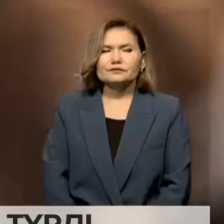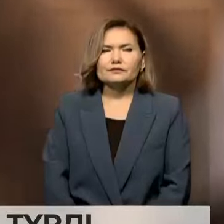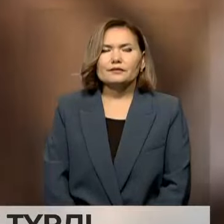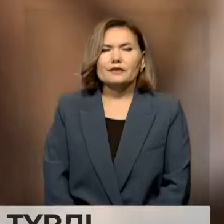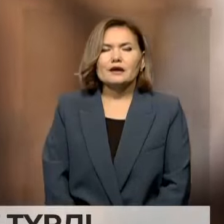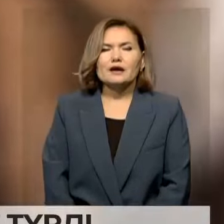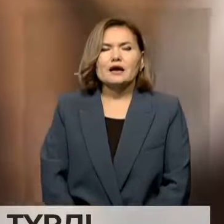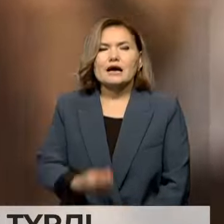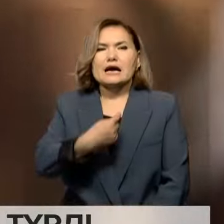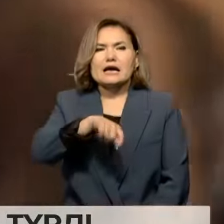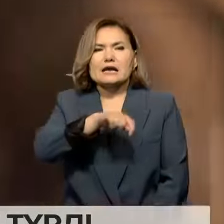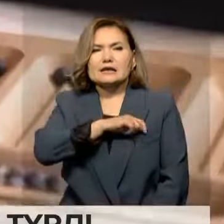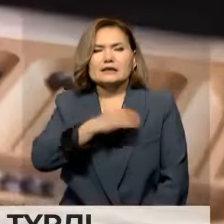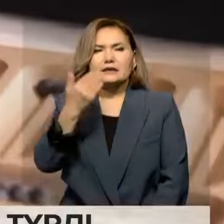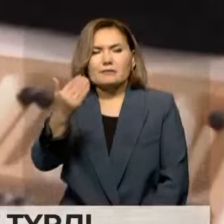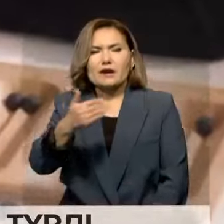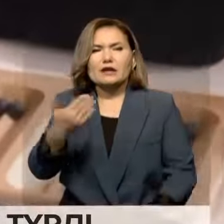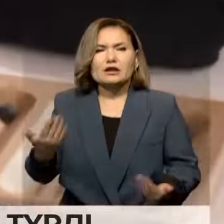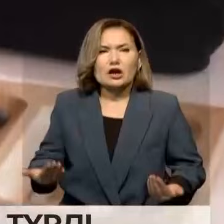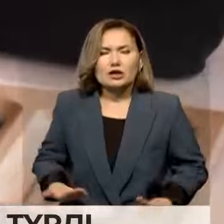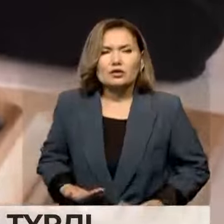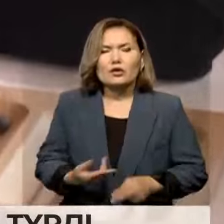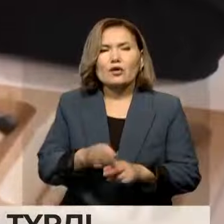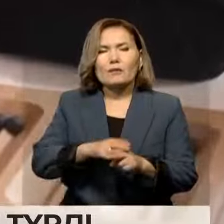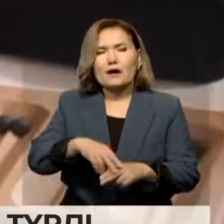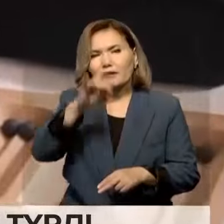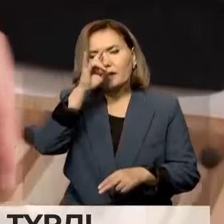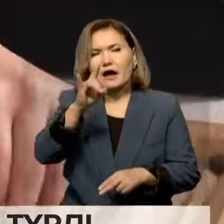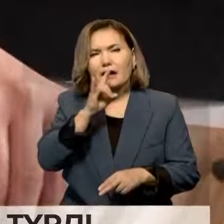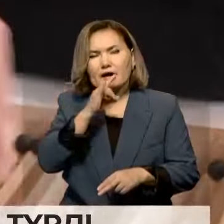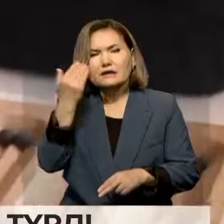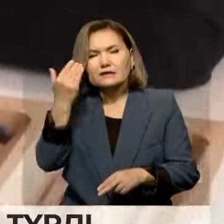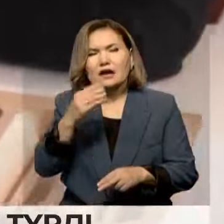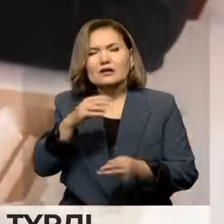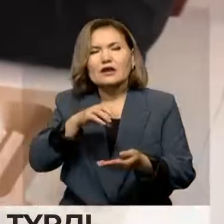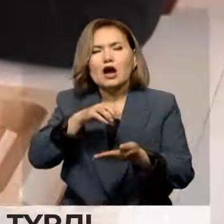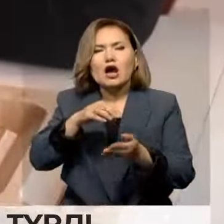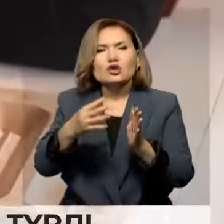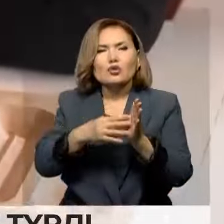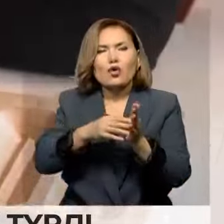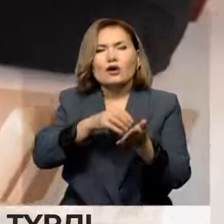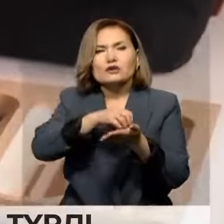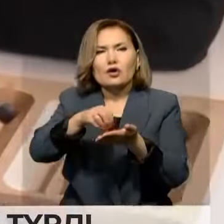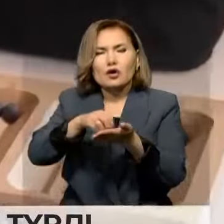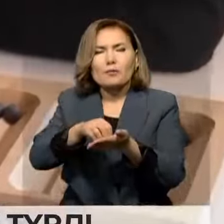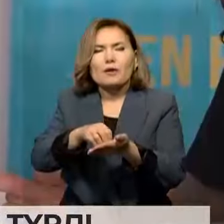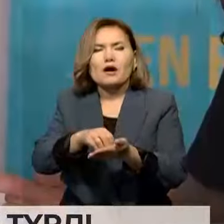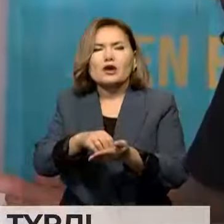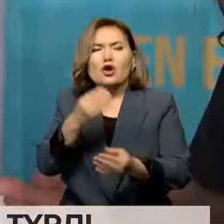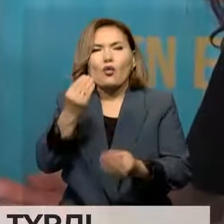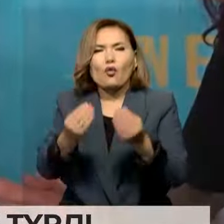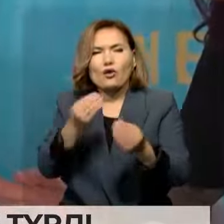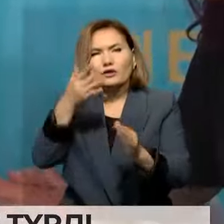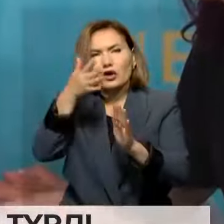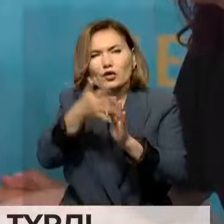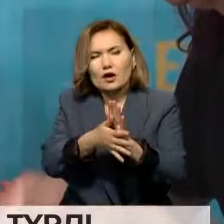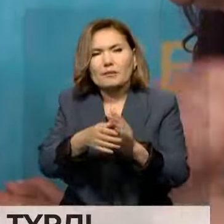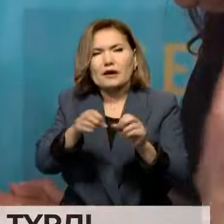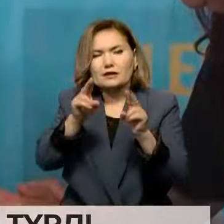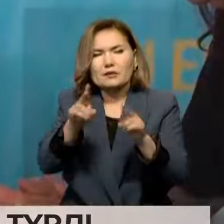Мадридтегі Каса Казаха Казахи орталығында тоғызмолақтың даусын жиестуге болады. Аталған ұйым жетекшісі Жанат Нұрбаева мұнда жергілікті